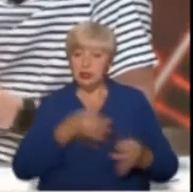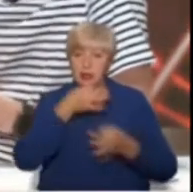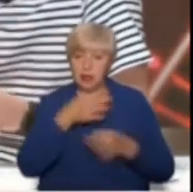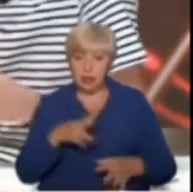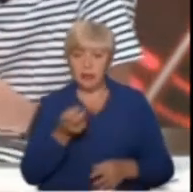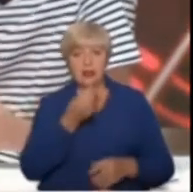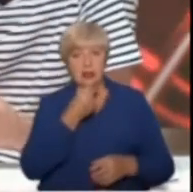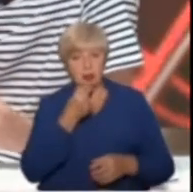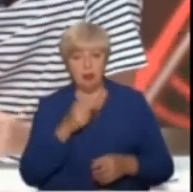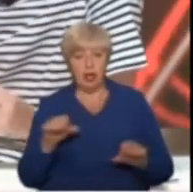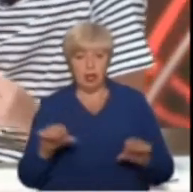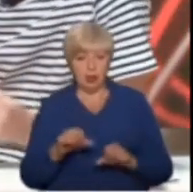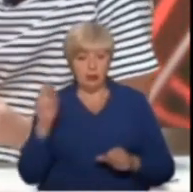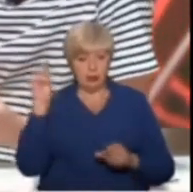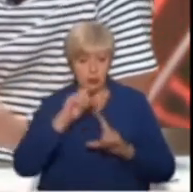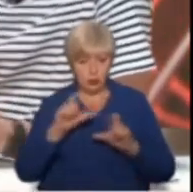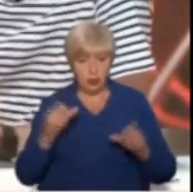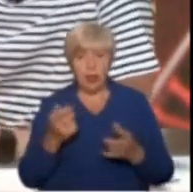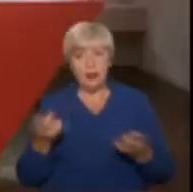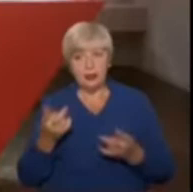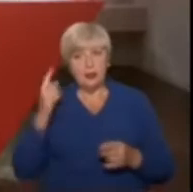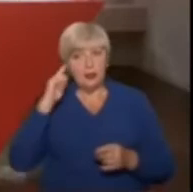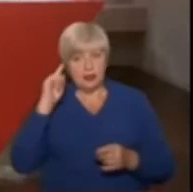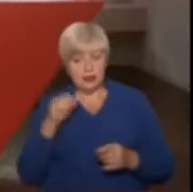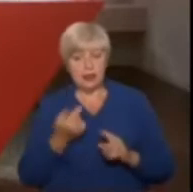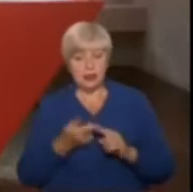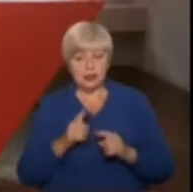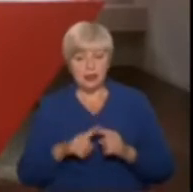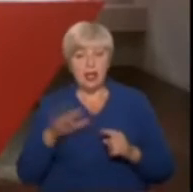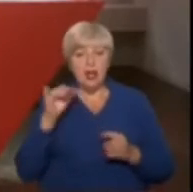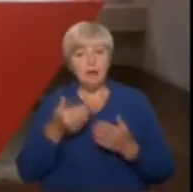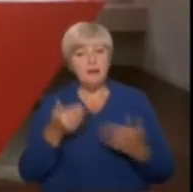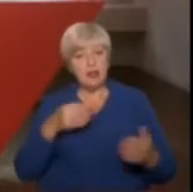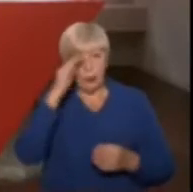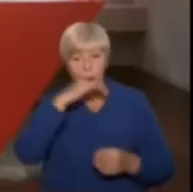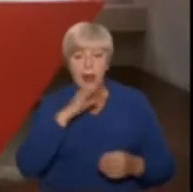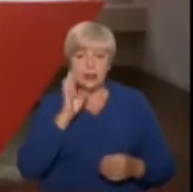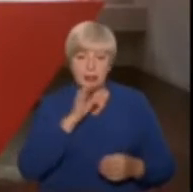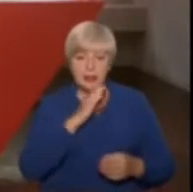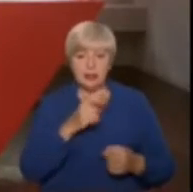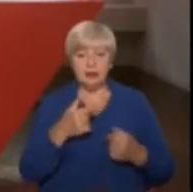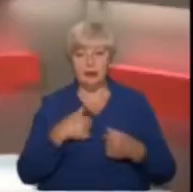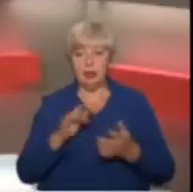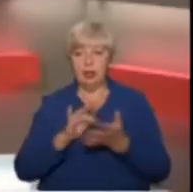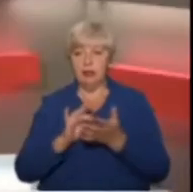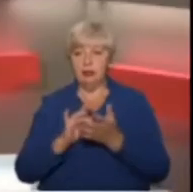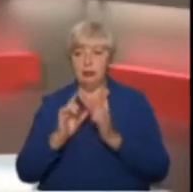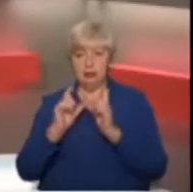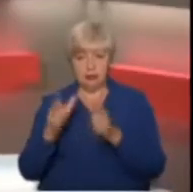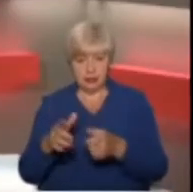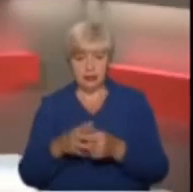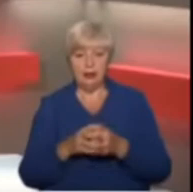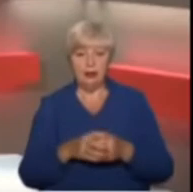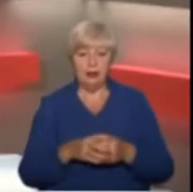школі. Нам потрібно знати це від батьків, а не від соціальних мереж, де ми це прочитаємо. Ми надсилаємо смс-повіщення, чи влаштовує вас харчування у